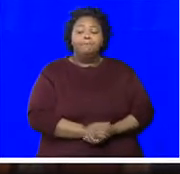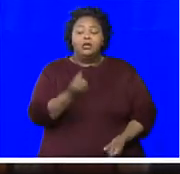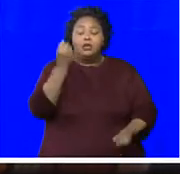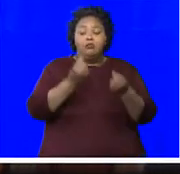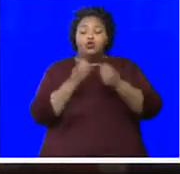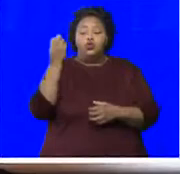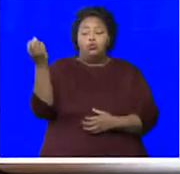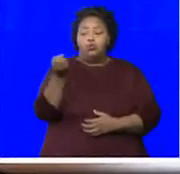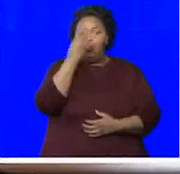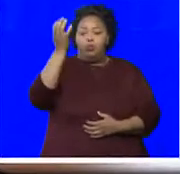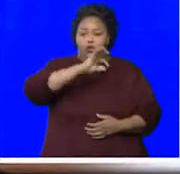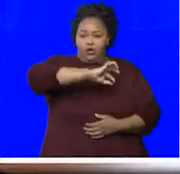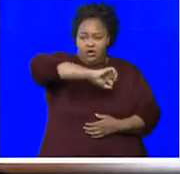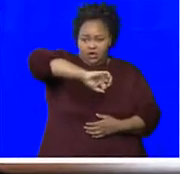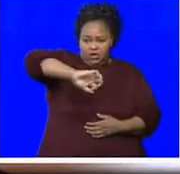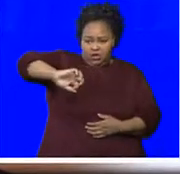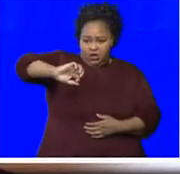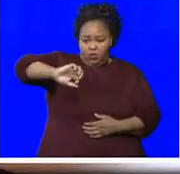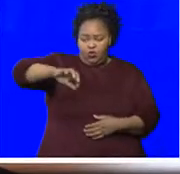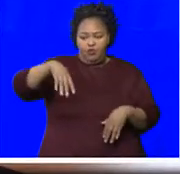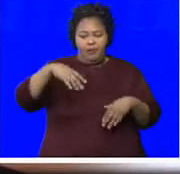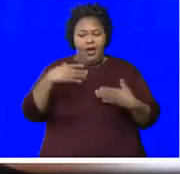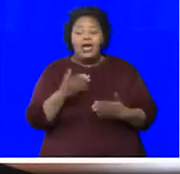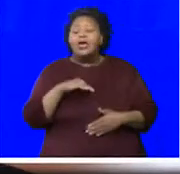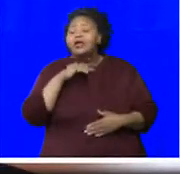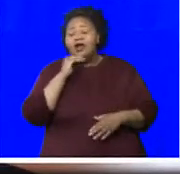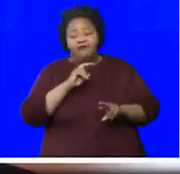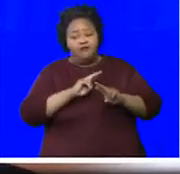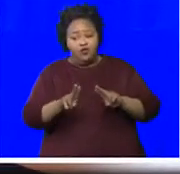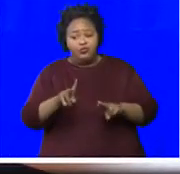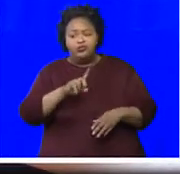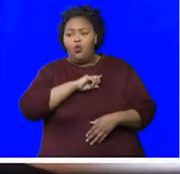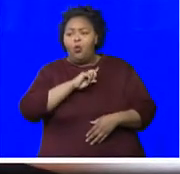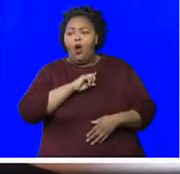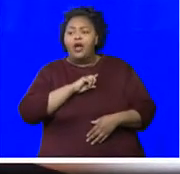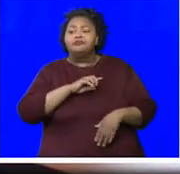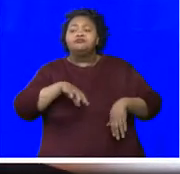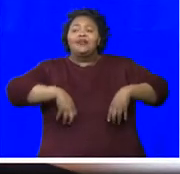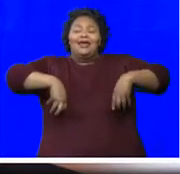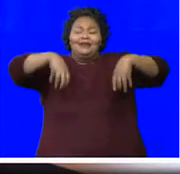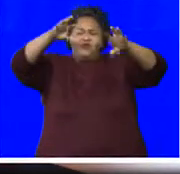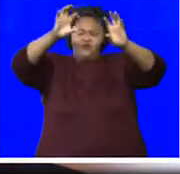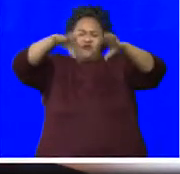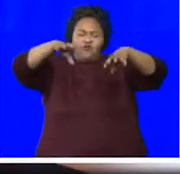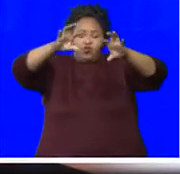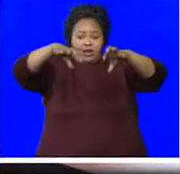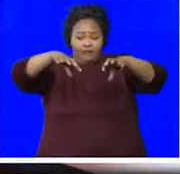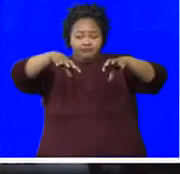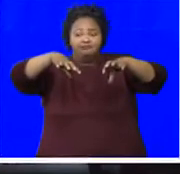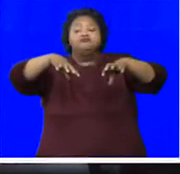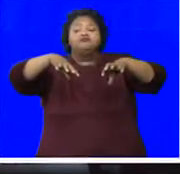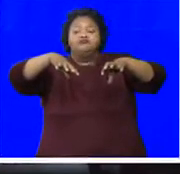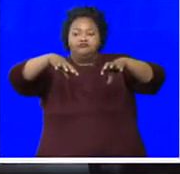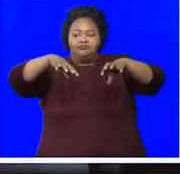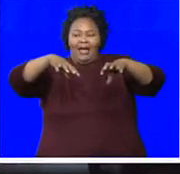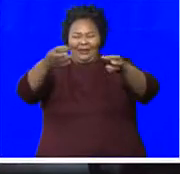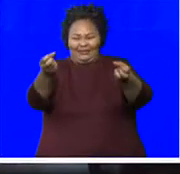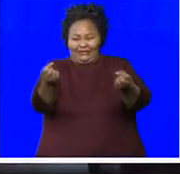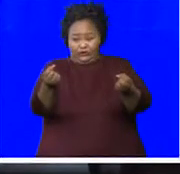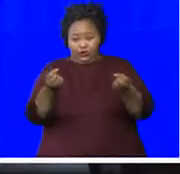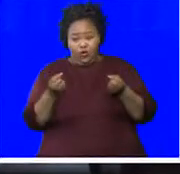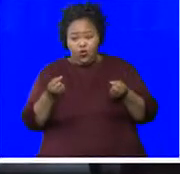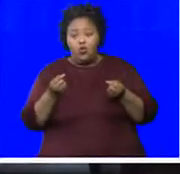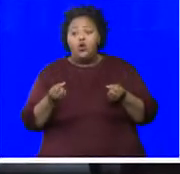ayisenele ngenxa yithi simaswadi siyathi kusitimvula dibetinenga kakhulu kangangoba kwalimala ngisho lena lethathi migwaqo le